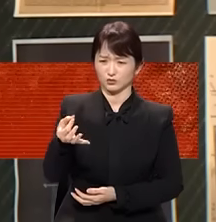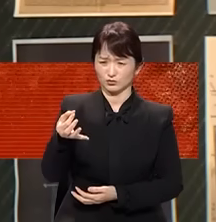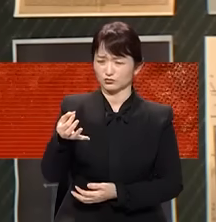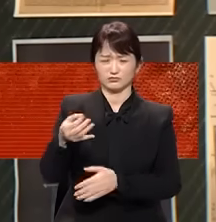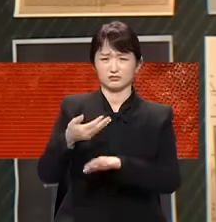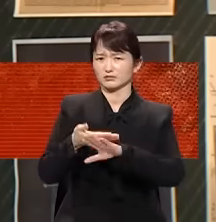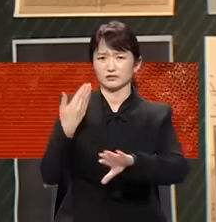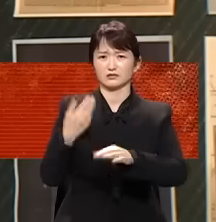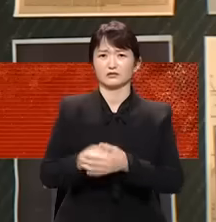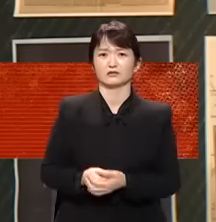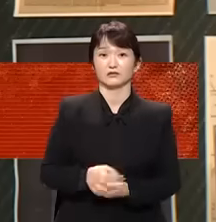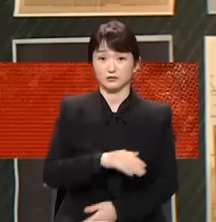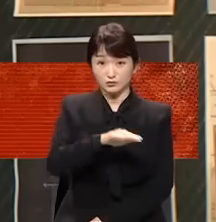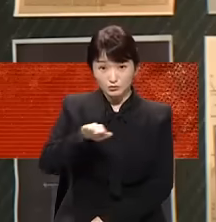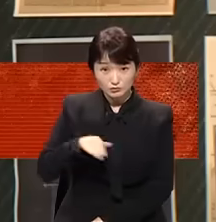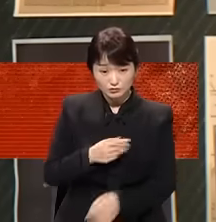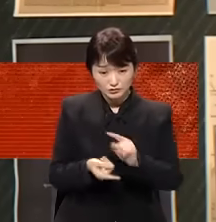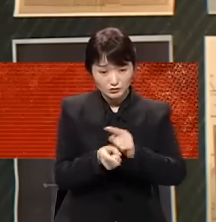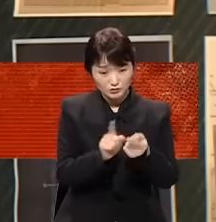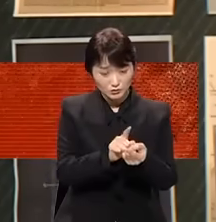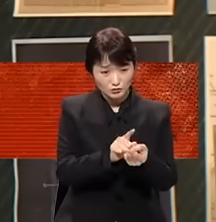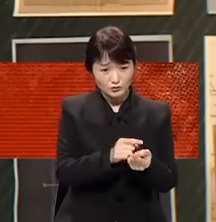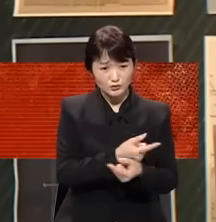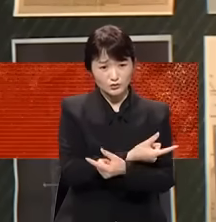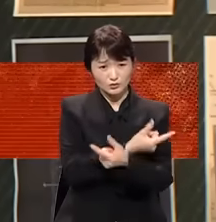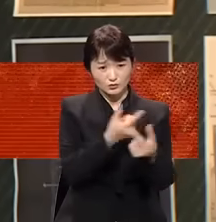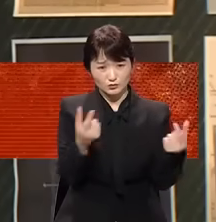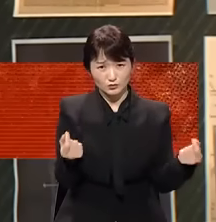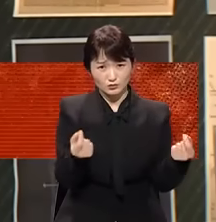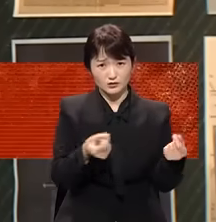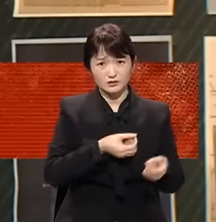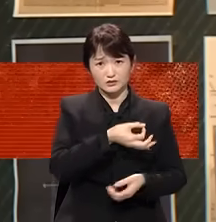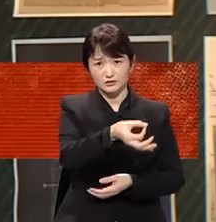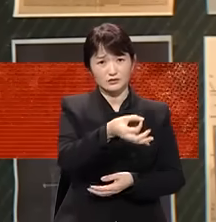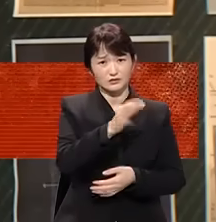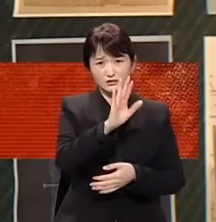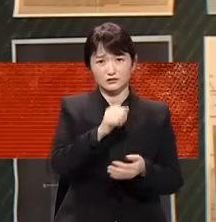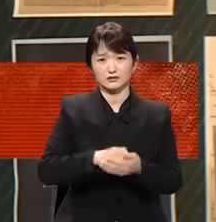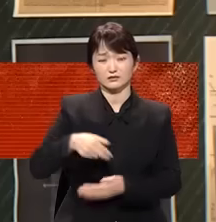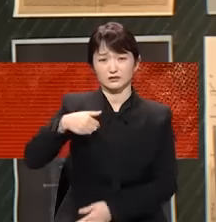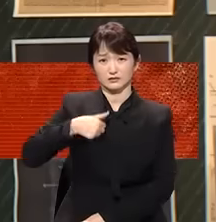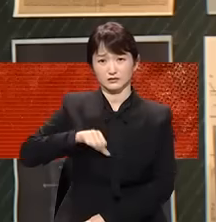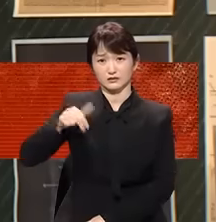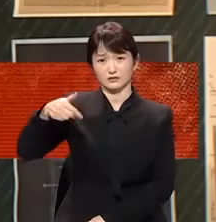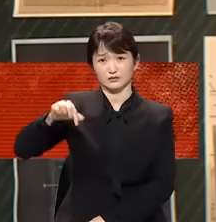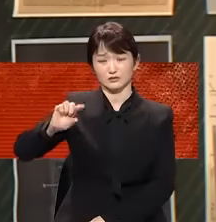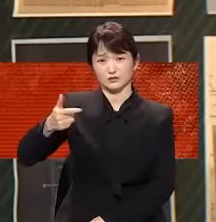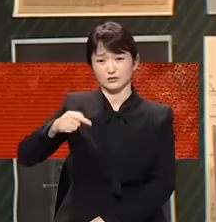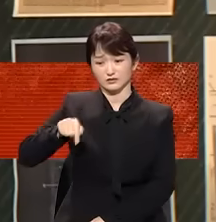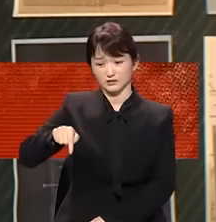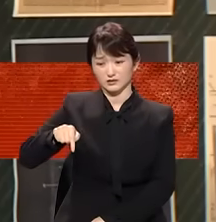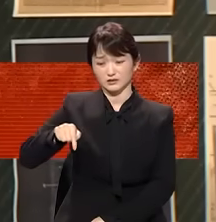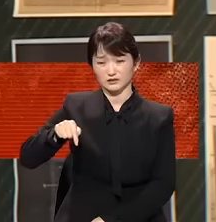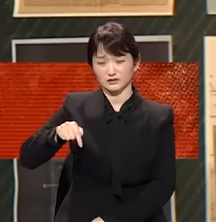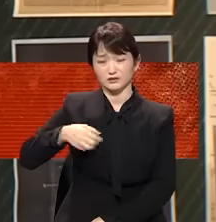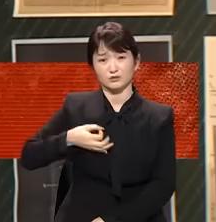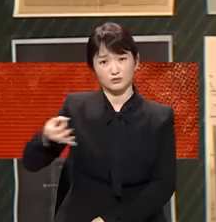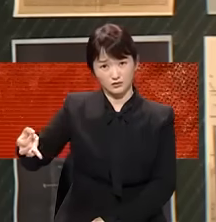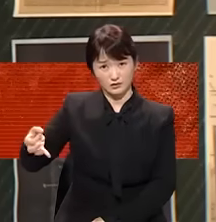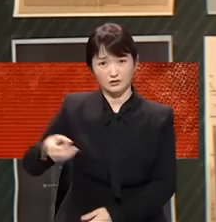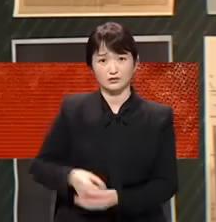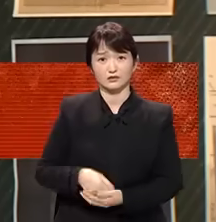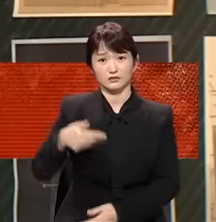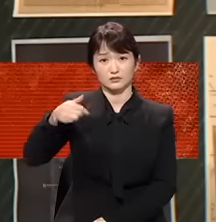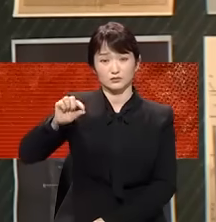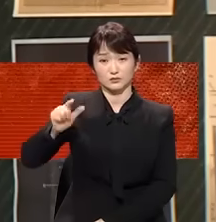달라 이거 우리들끼리 1 어 그 할게 아닌 거 같아 지훈이가 지훈이 거는 네가 좀 따로 계산해 여기